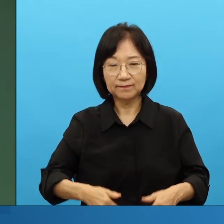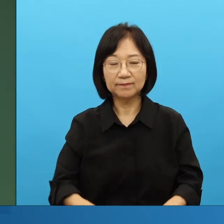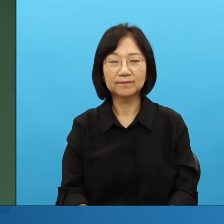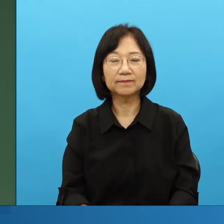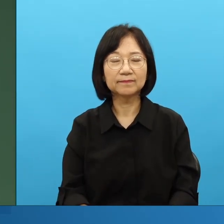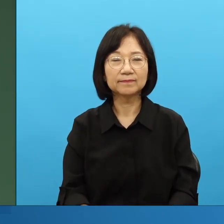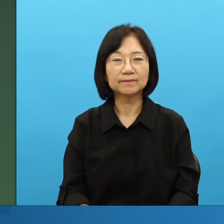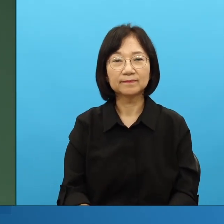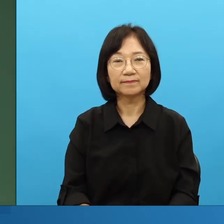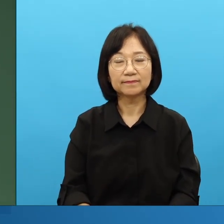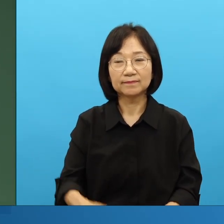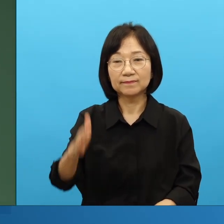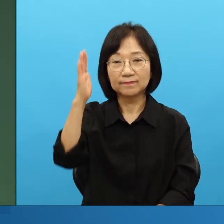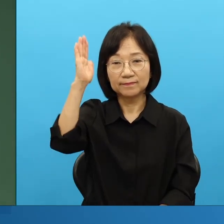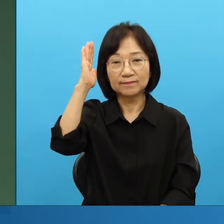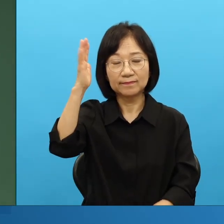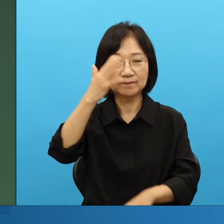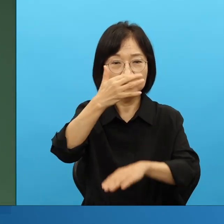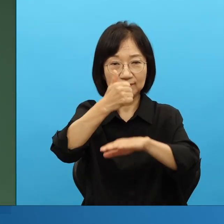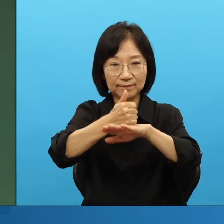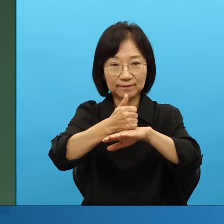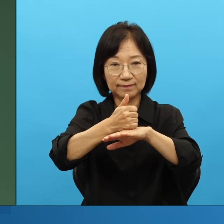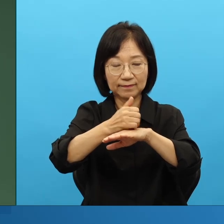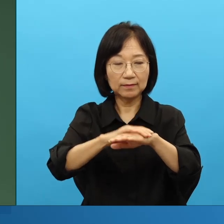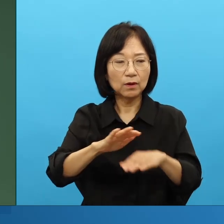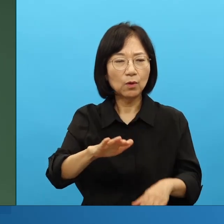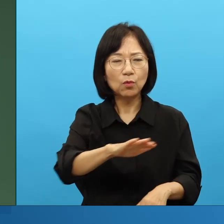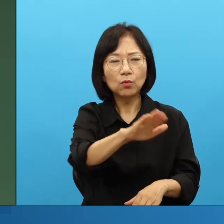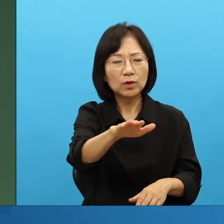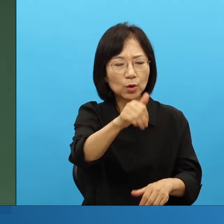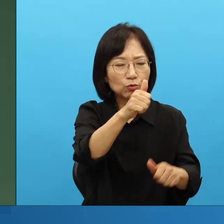우리 지금 후대를 놓고 근심해야 돼요.